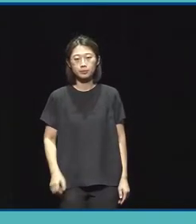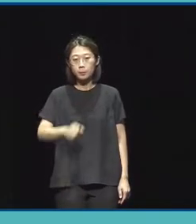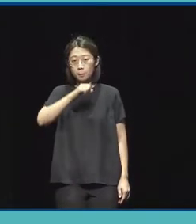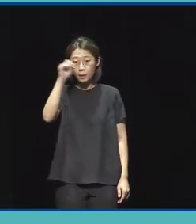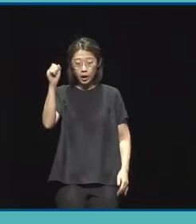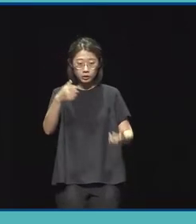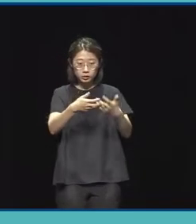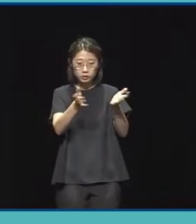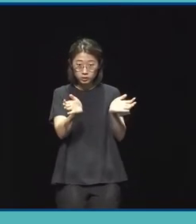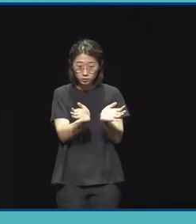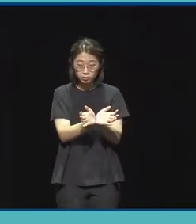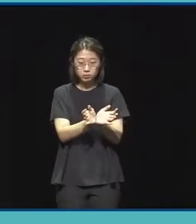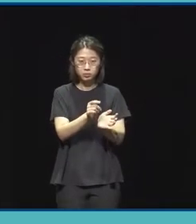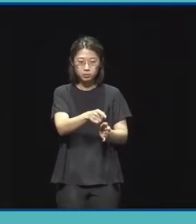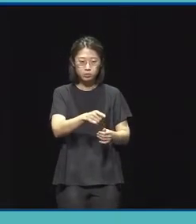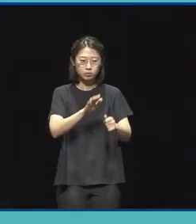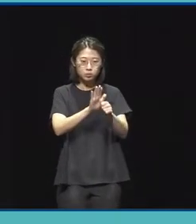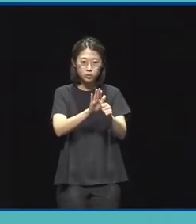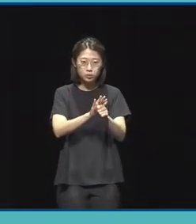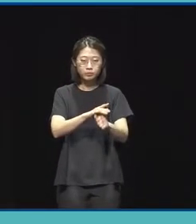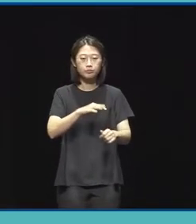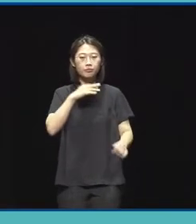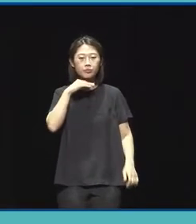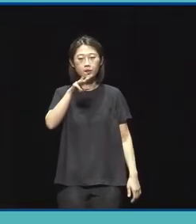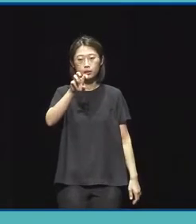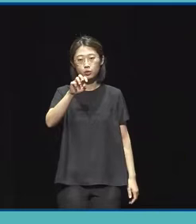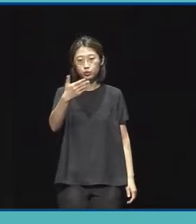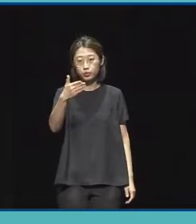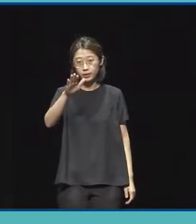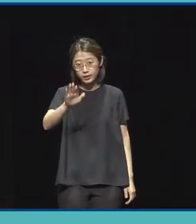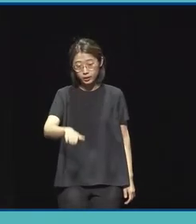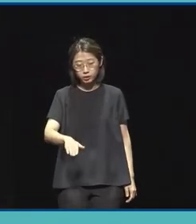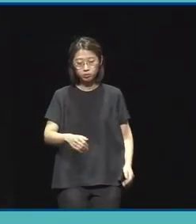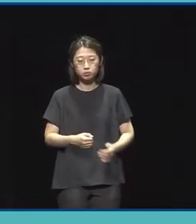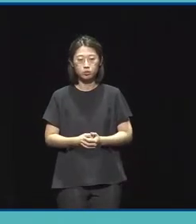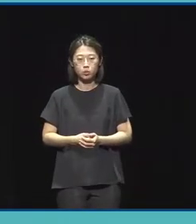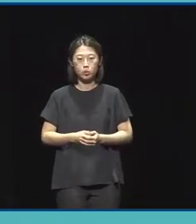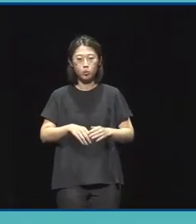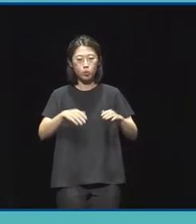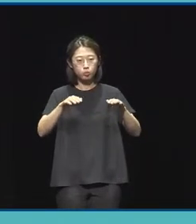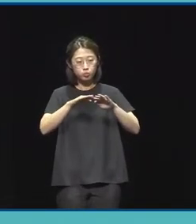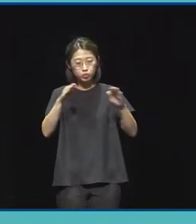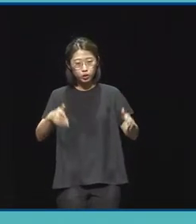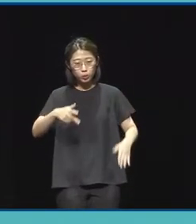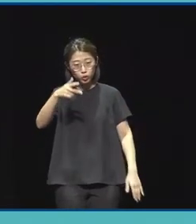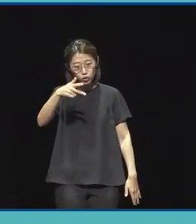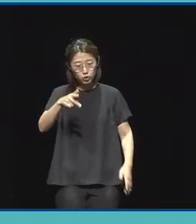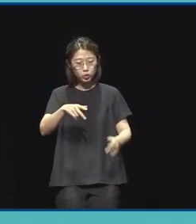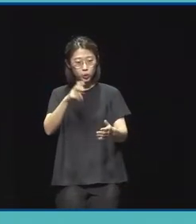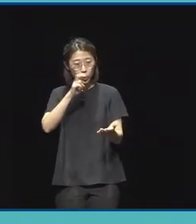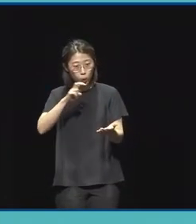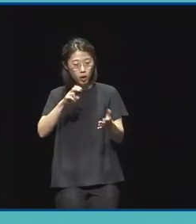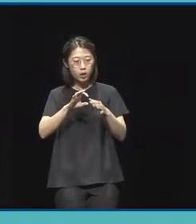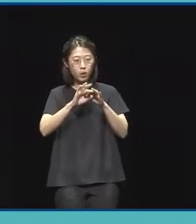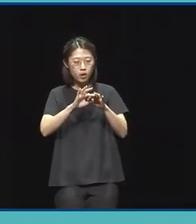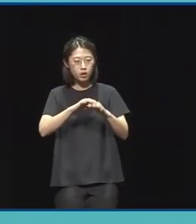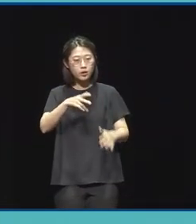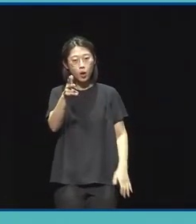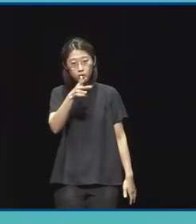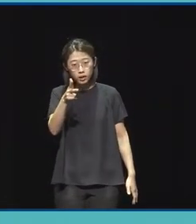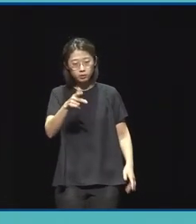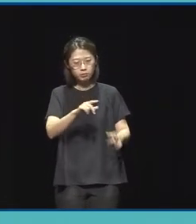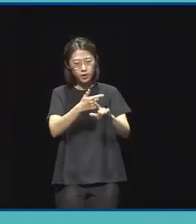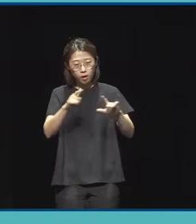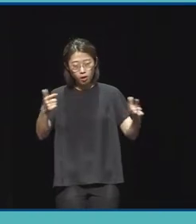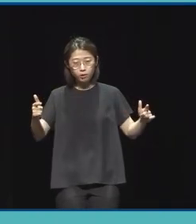선정단체는 지원받기 위해서 만 39세 이하의 무대기계장치, 무대조명, 무대음향, 무대영상 등